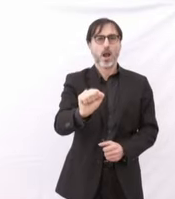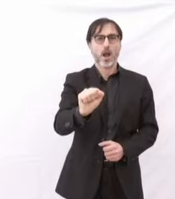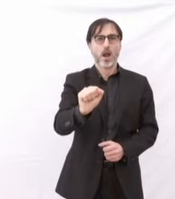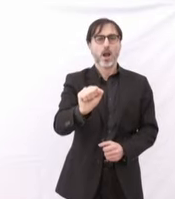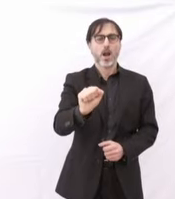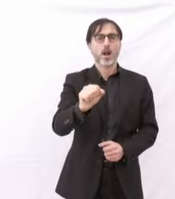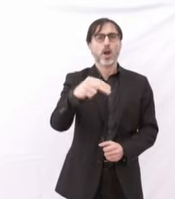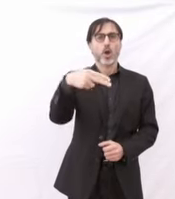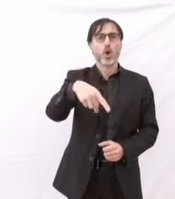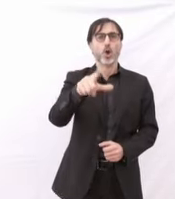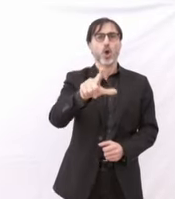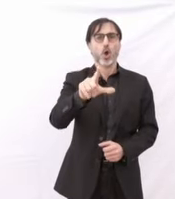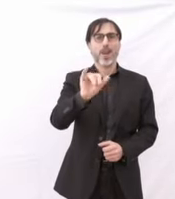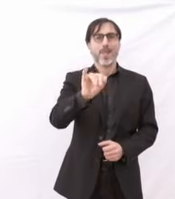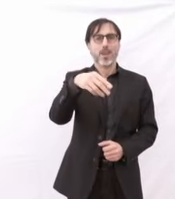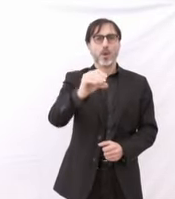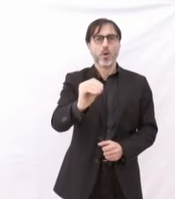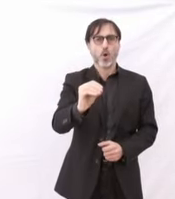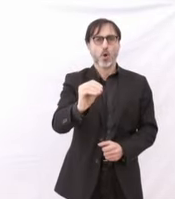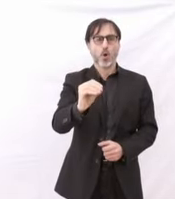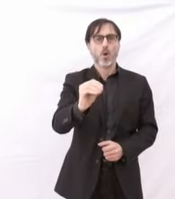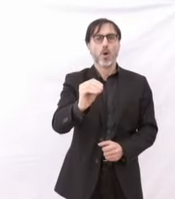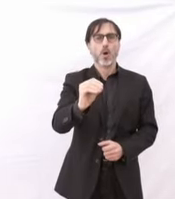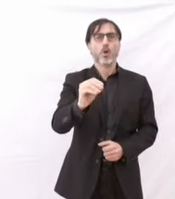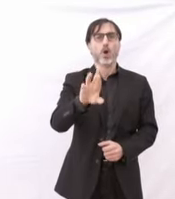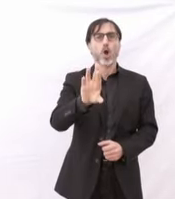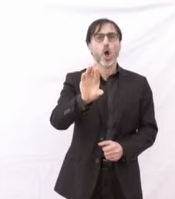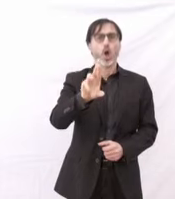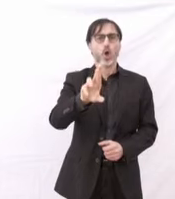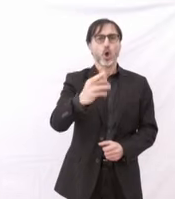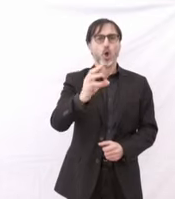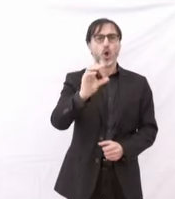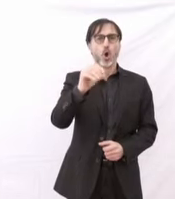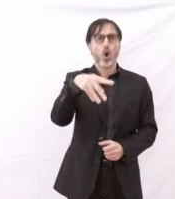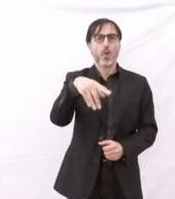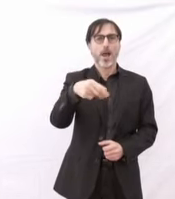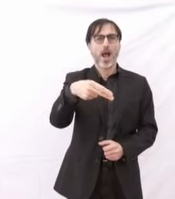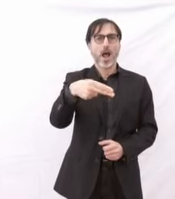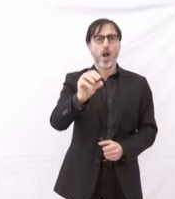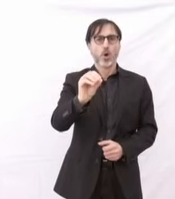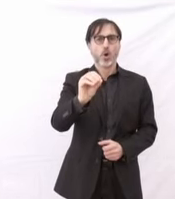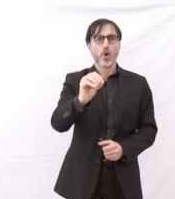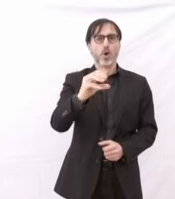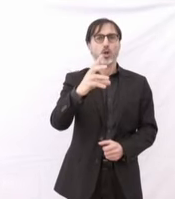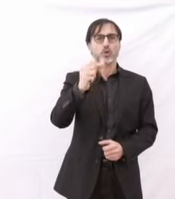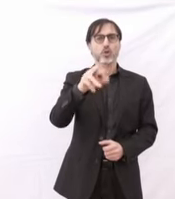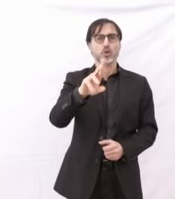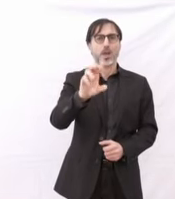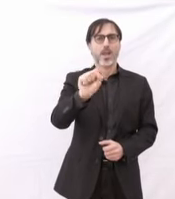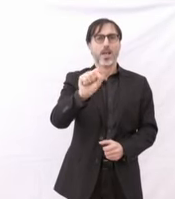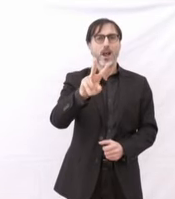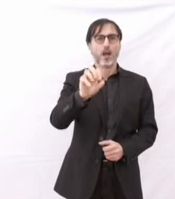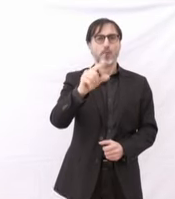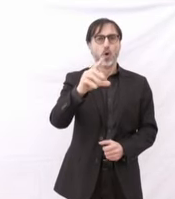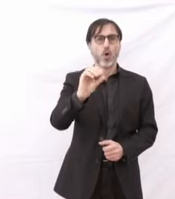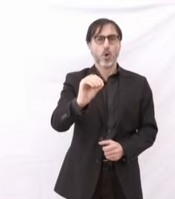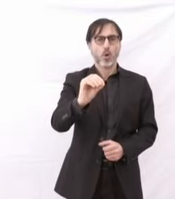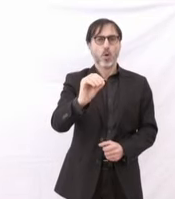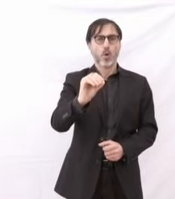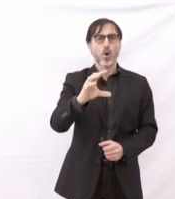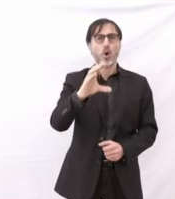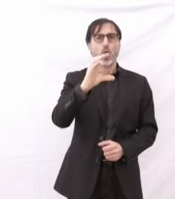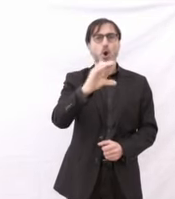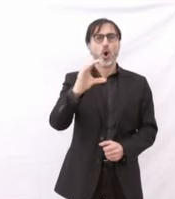Andrea Nollino, Pasquale Romano, Filippo Ceravolo, Nicola